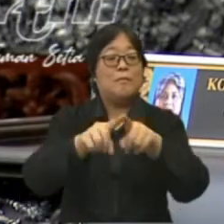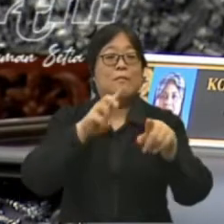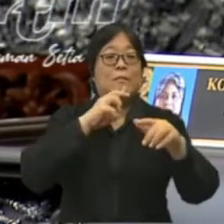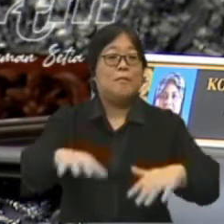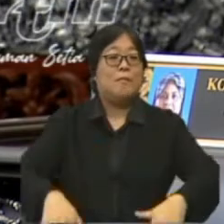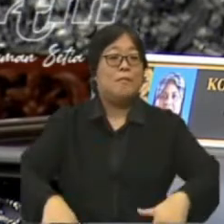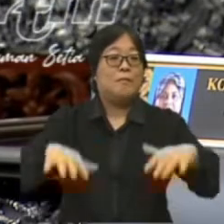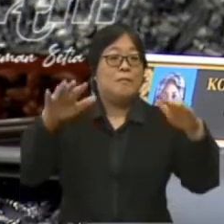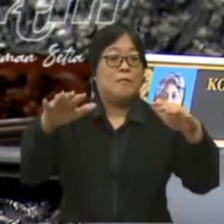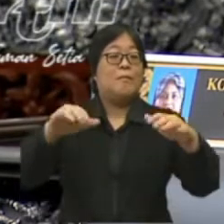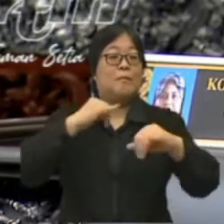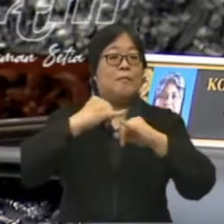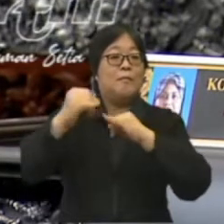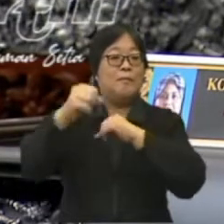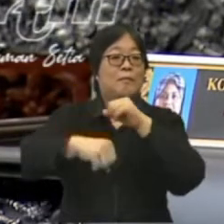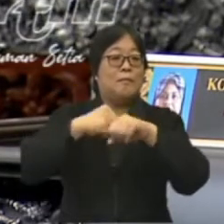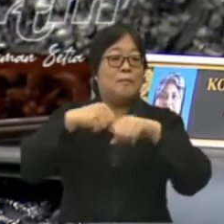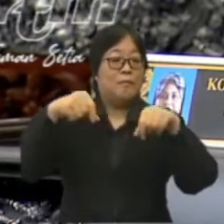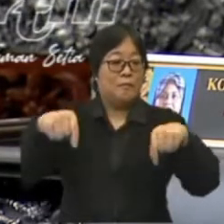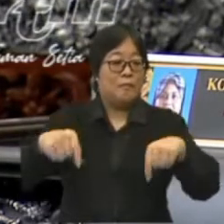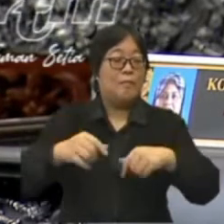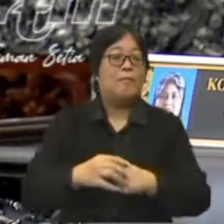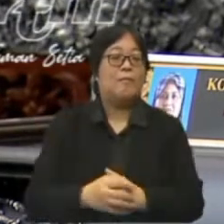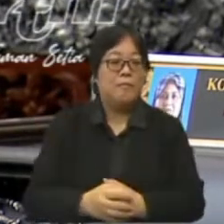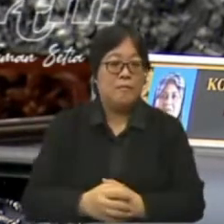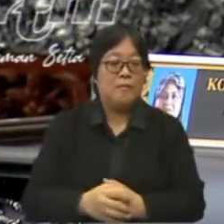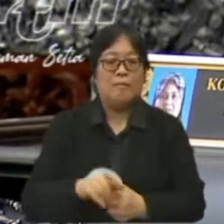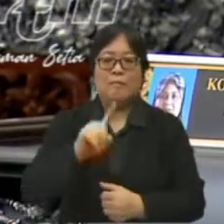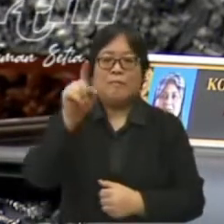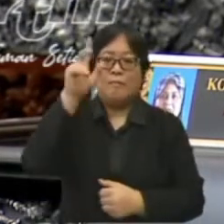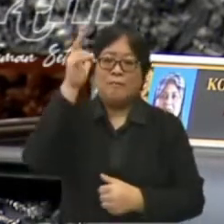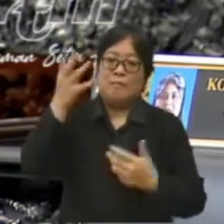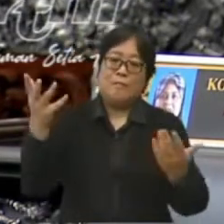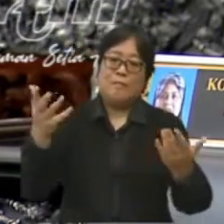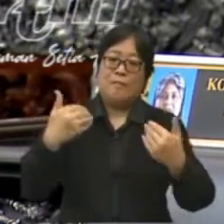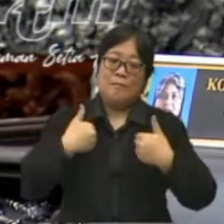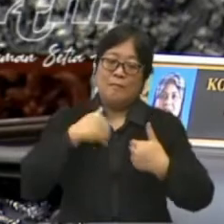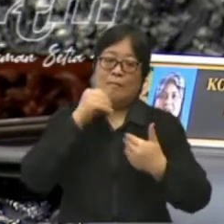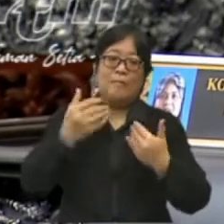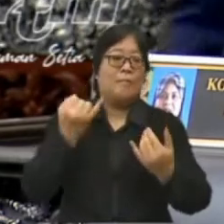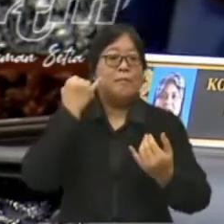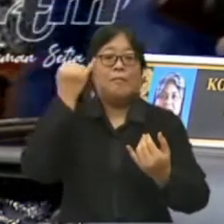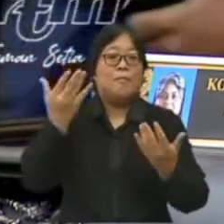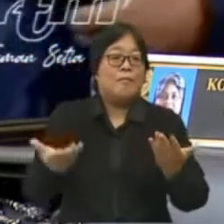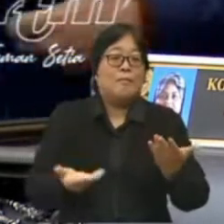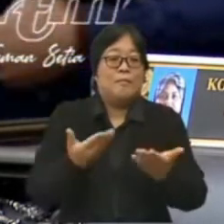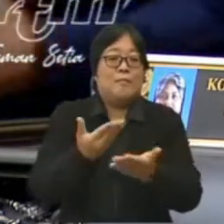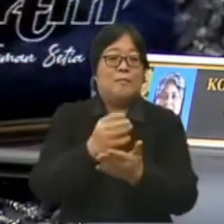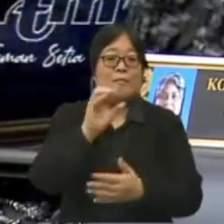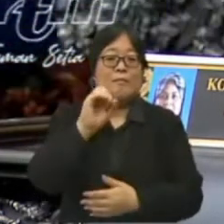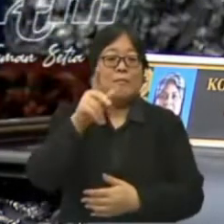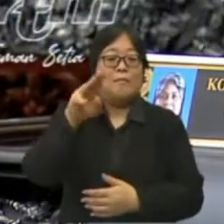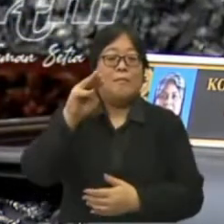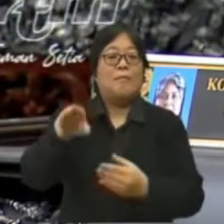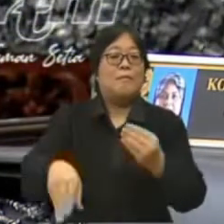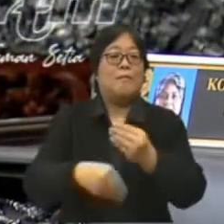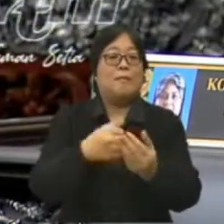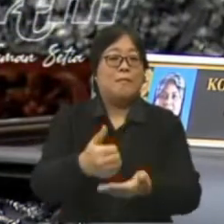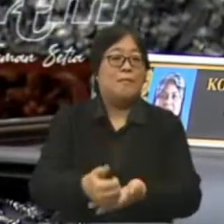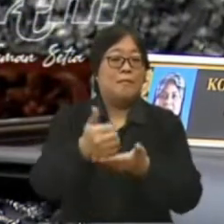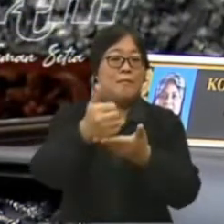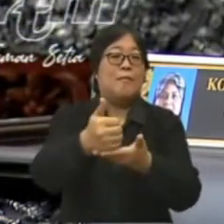dijangkau berlaku pada ujung tahun ini dan Adakah kerajaan bercadang untuk memperkenalkan skin penghematan tambahan